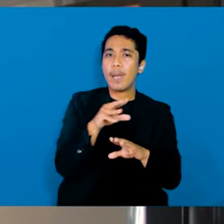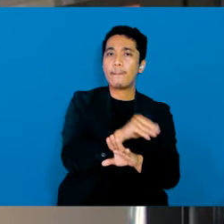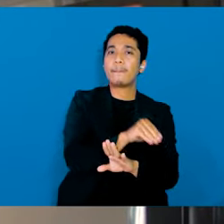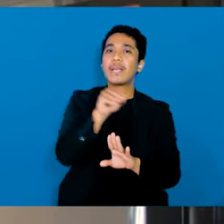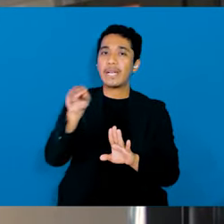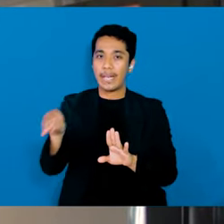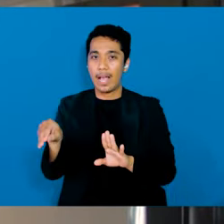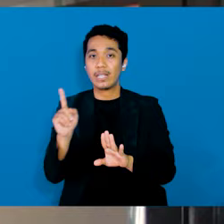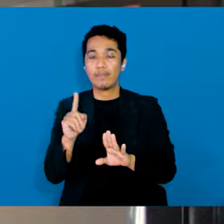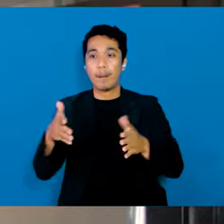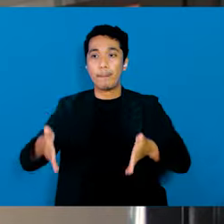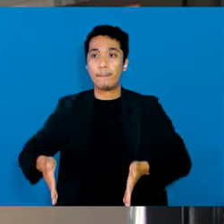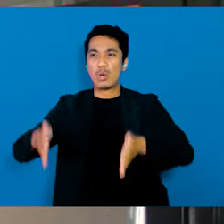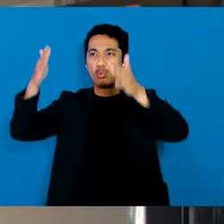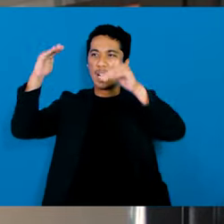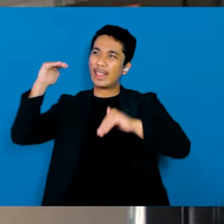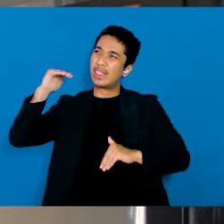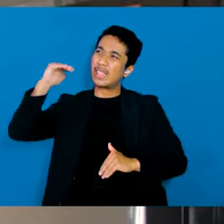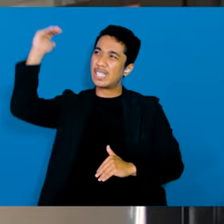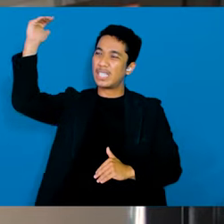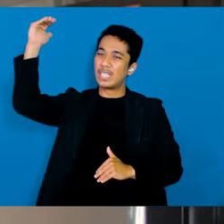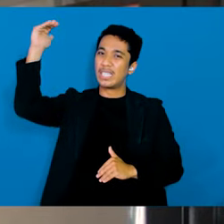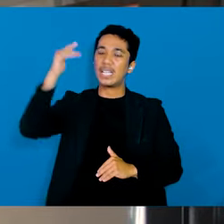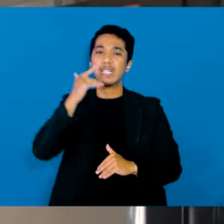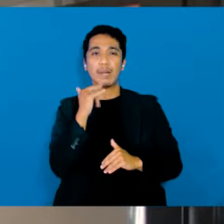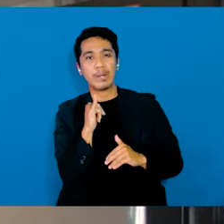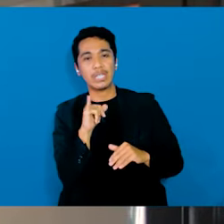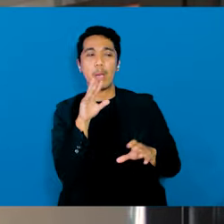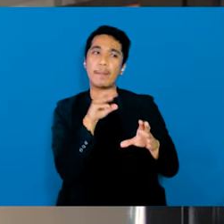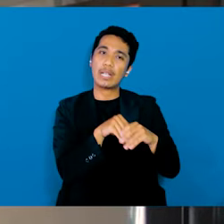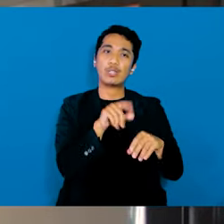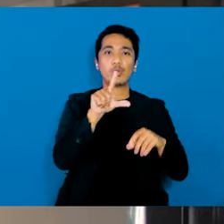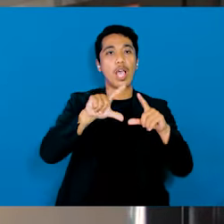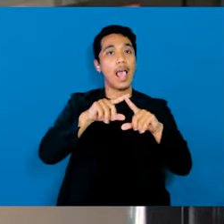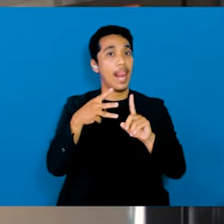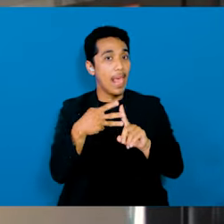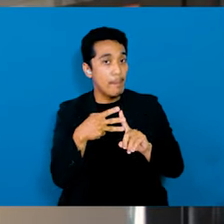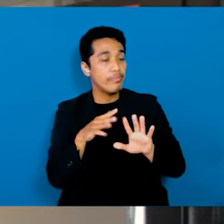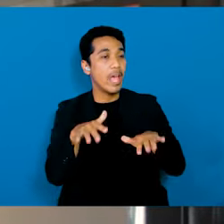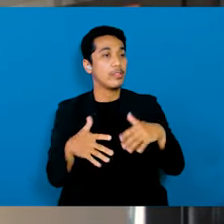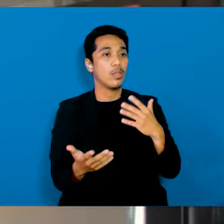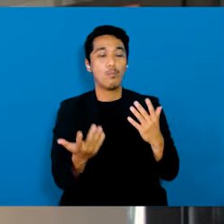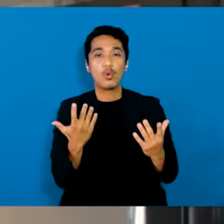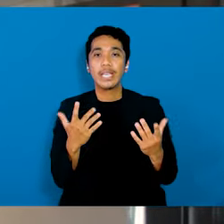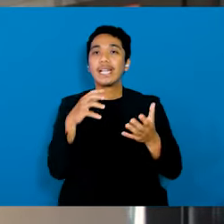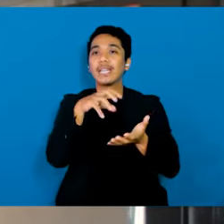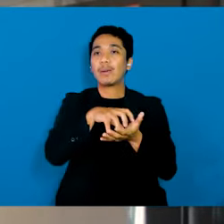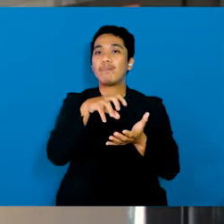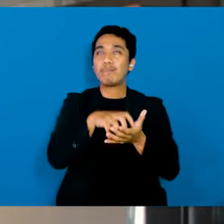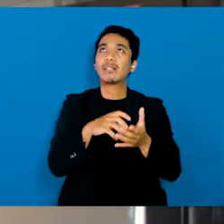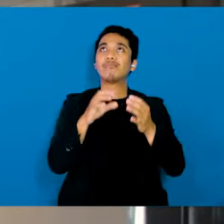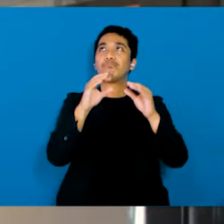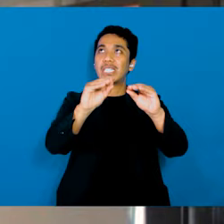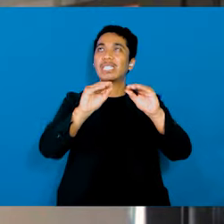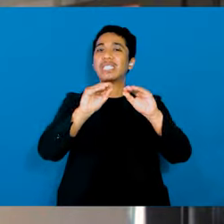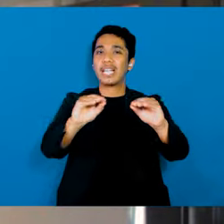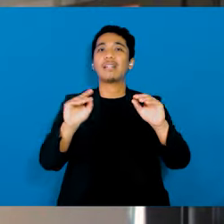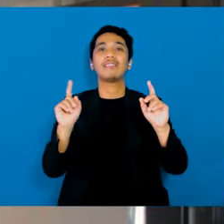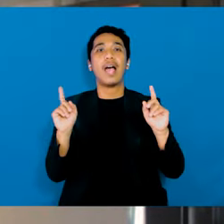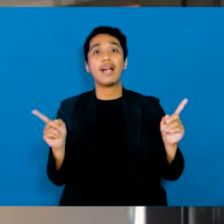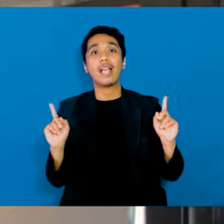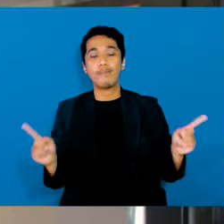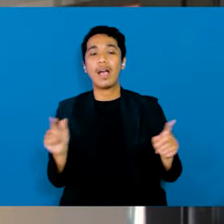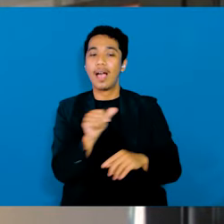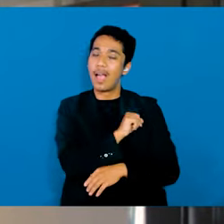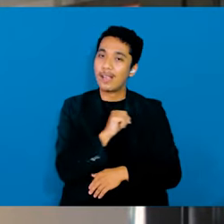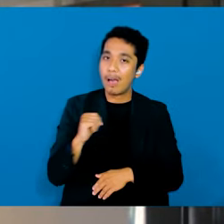bangunan tinggi-tinggi semua ya, ke lab, ya, ke tempat apa namanya, pendidikan agama kayak